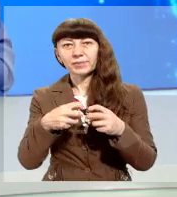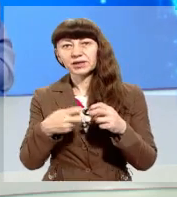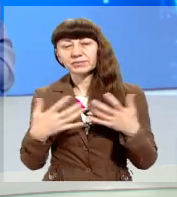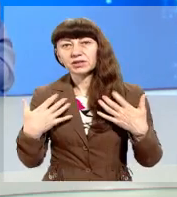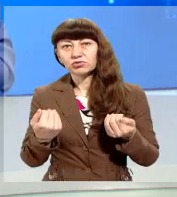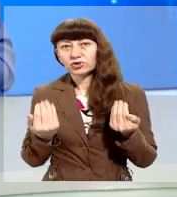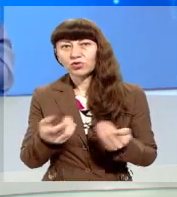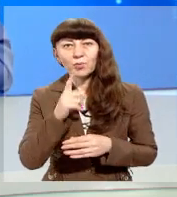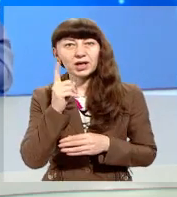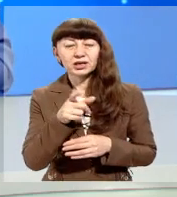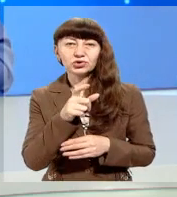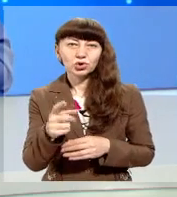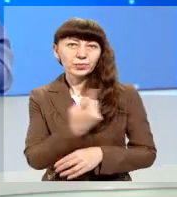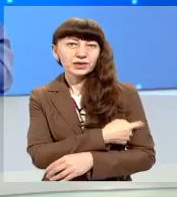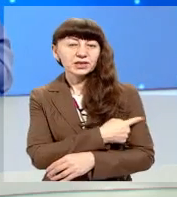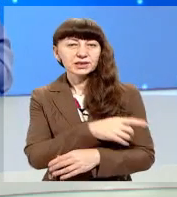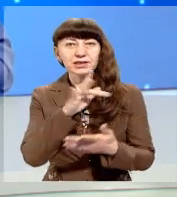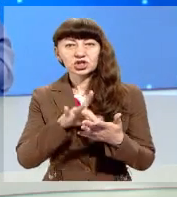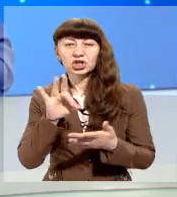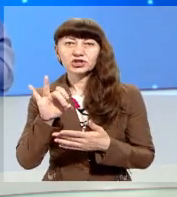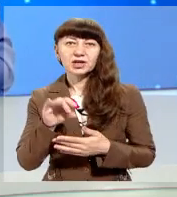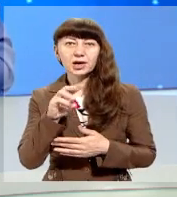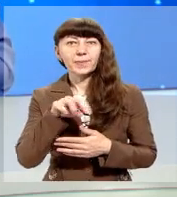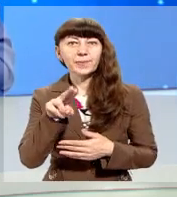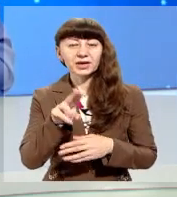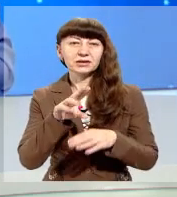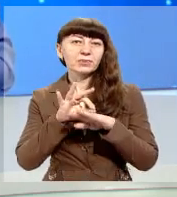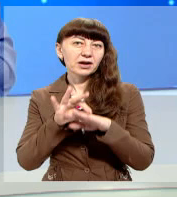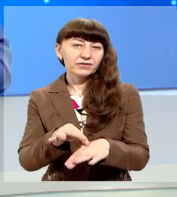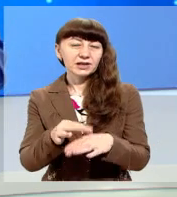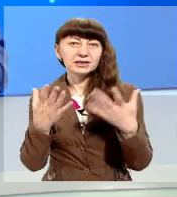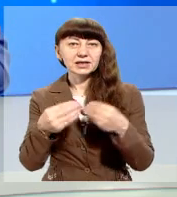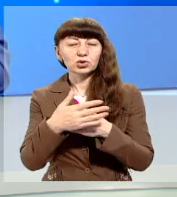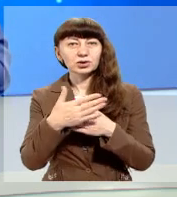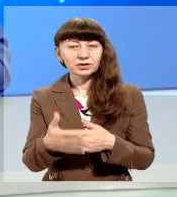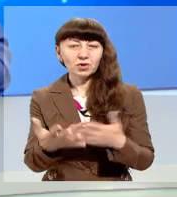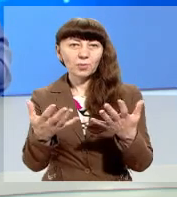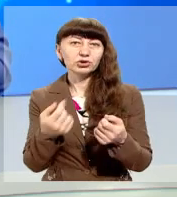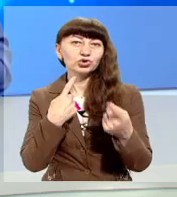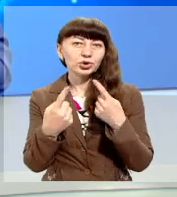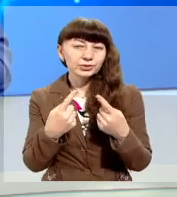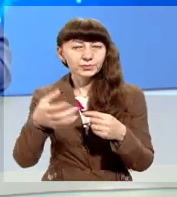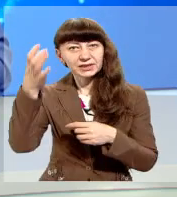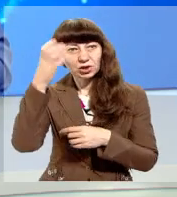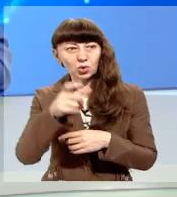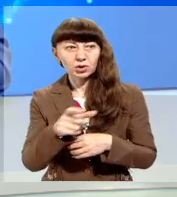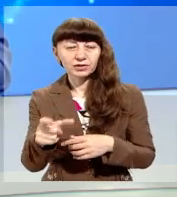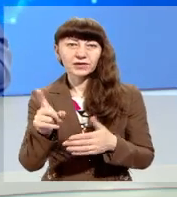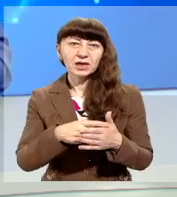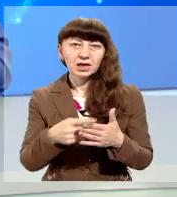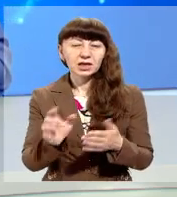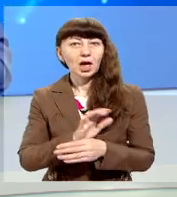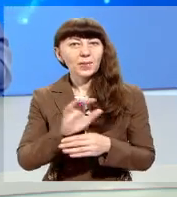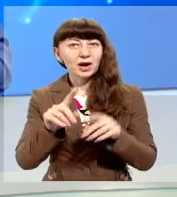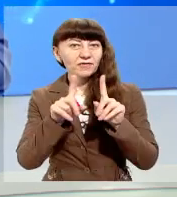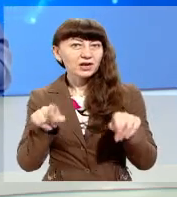современной молодежи. В медицинском центре «Жастармед» накануне прошел день открытых дверей. Получить консультации психологов или направление к